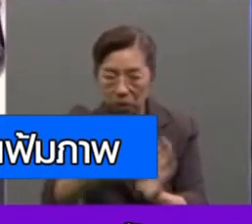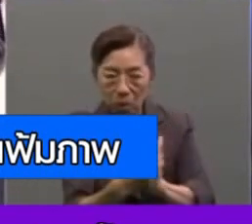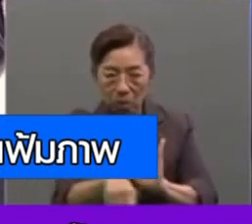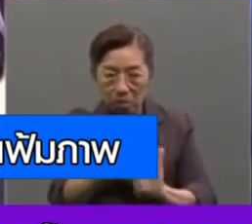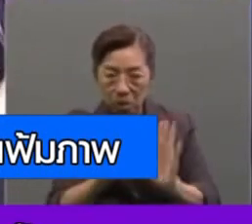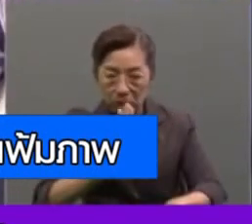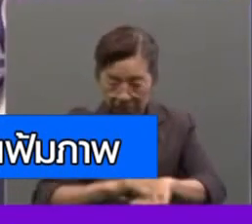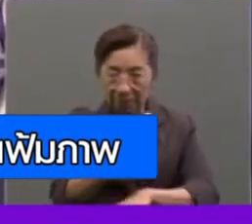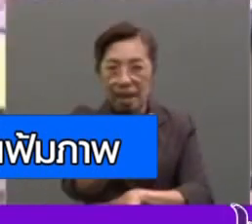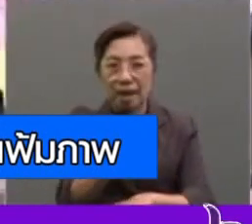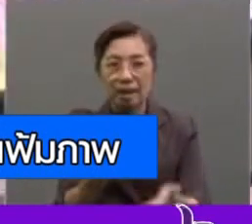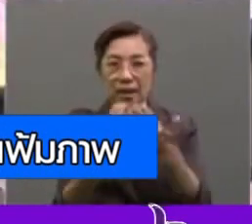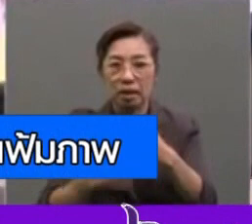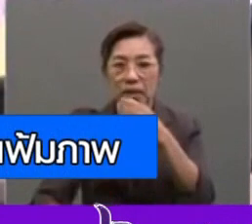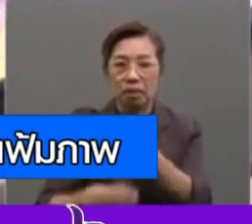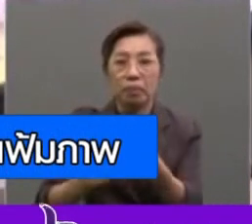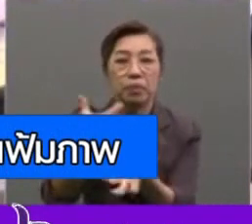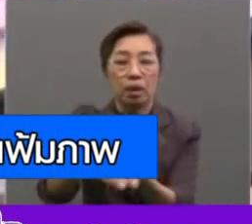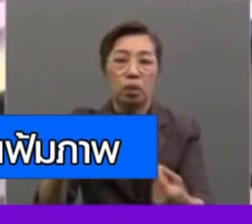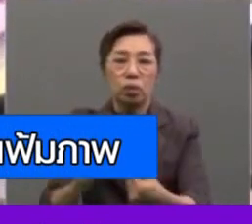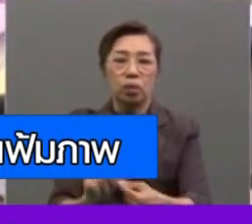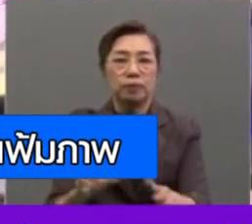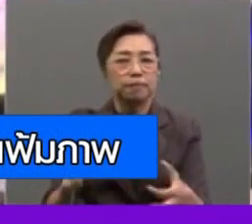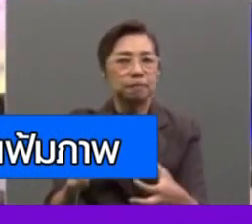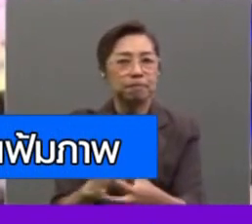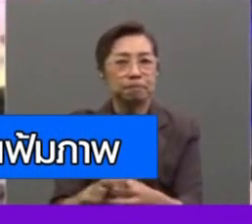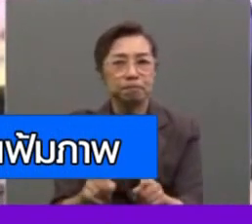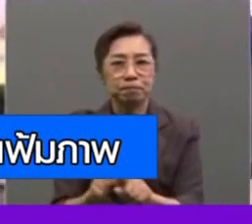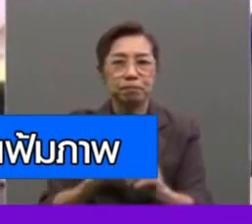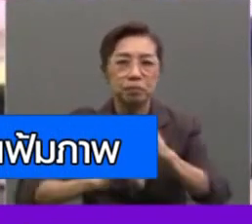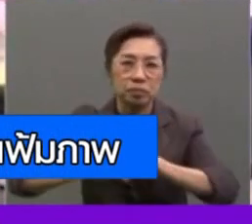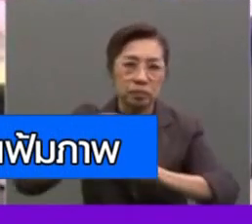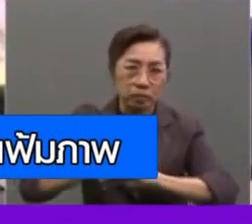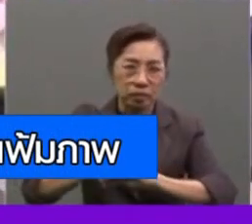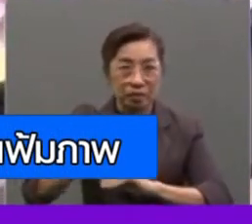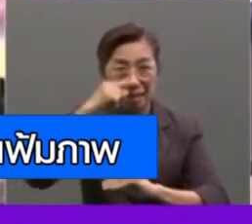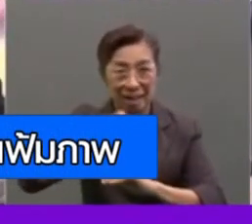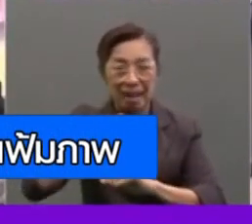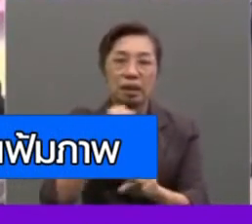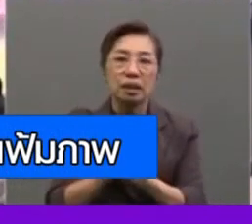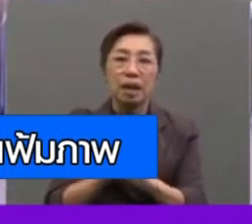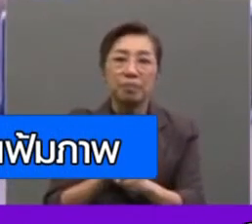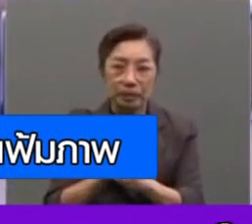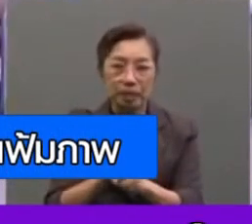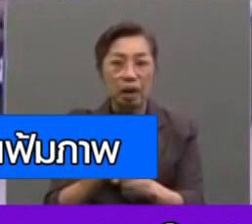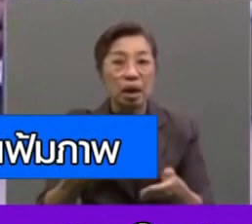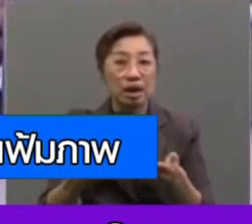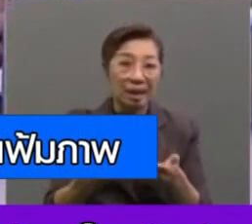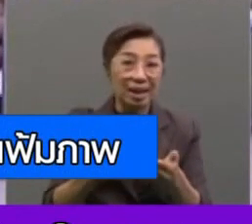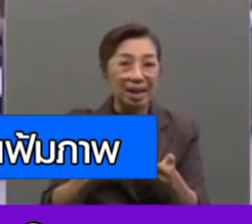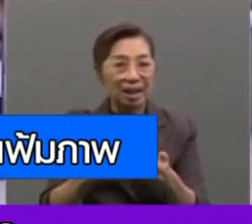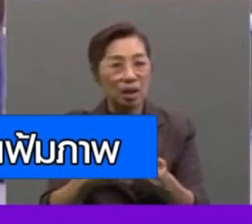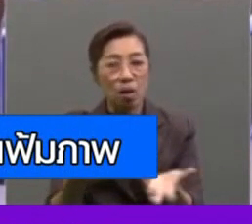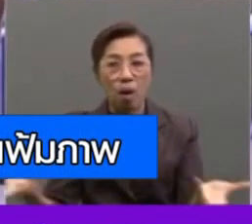9สาขาเข้าร่วมกันนะฮะซึ่งนายกรัฐมนตรีท่านก็ย้ำนะครับบอกว่าประเทศไทยเนี่ยเปิดกว้างแล้วก็พร้อมเปิดรับ